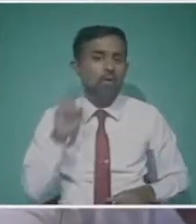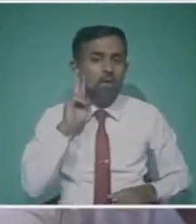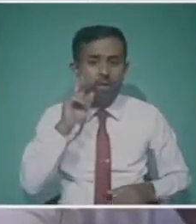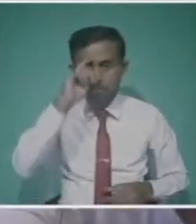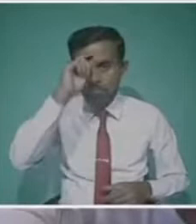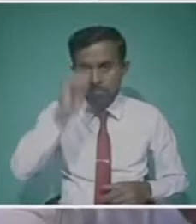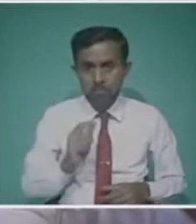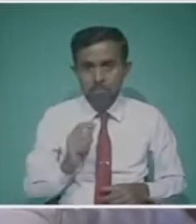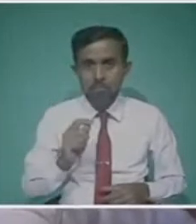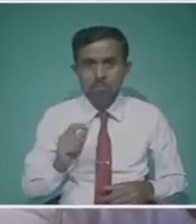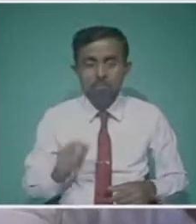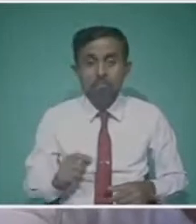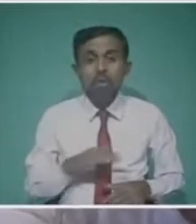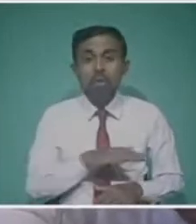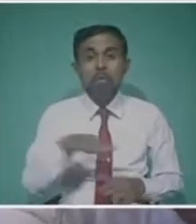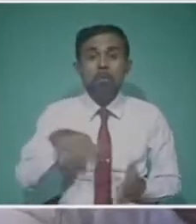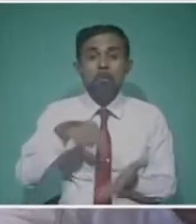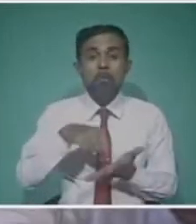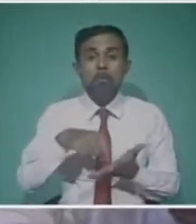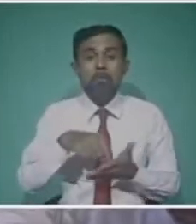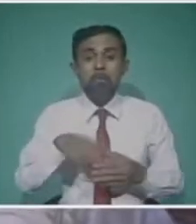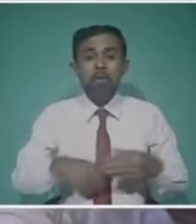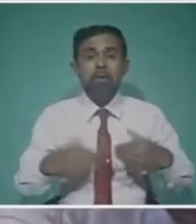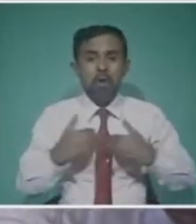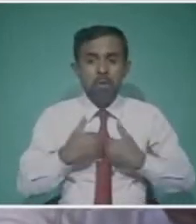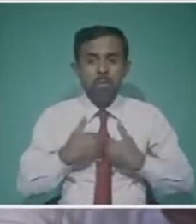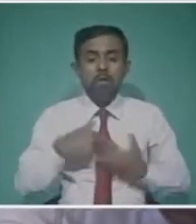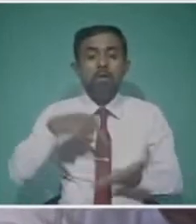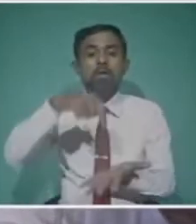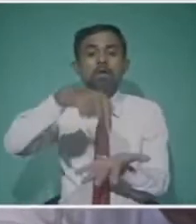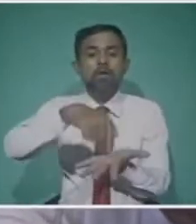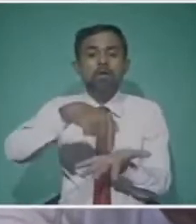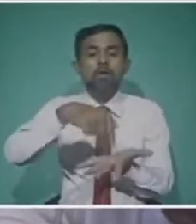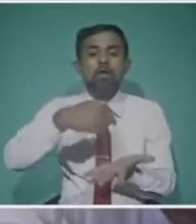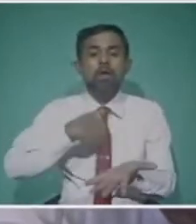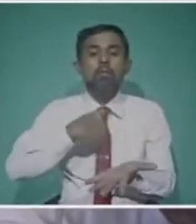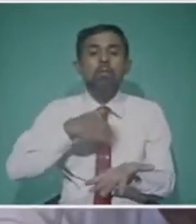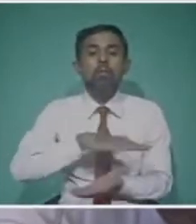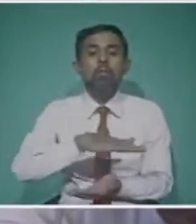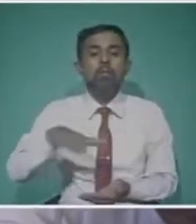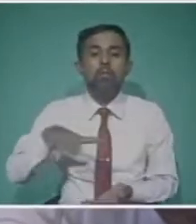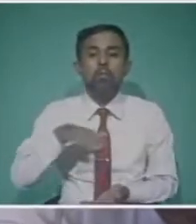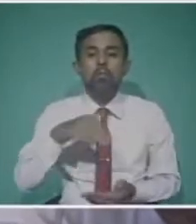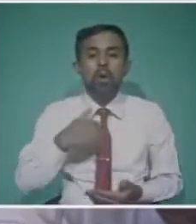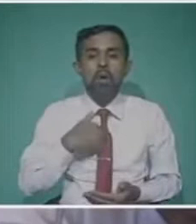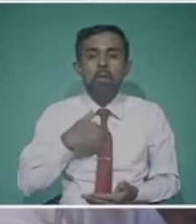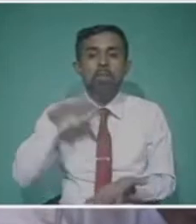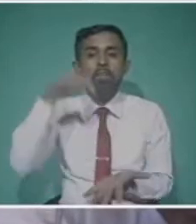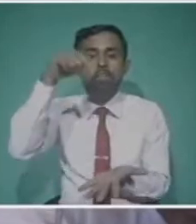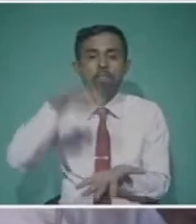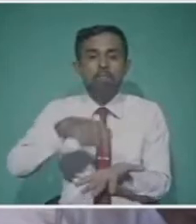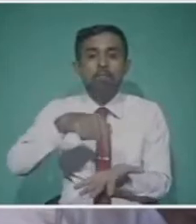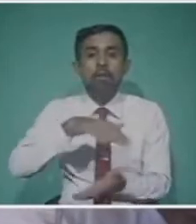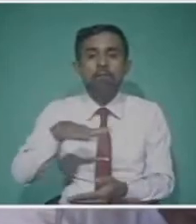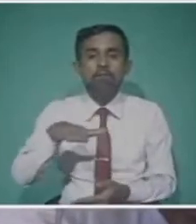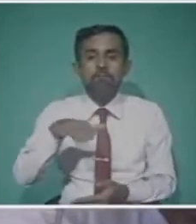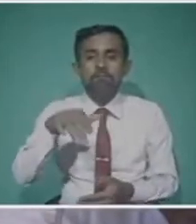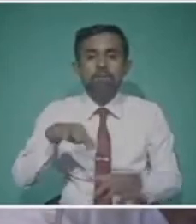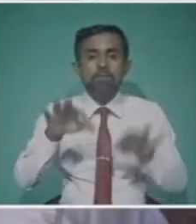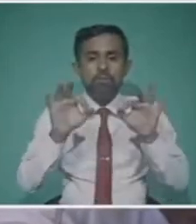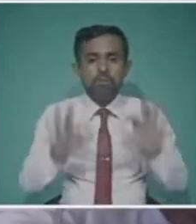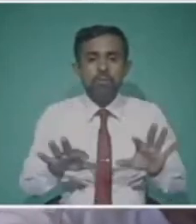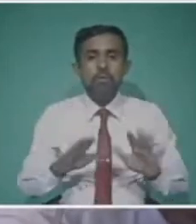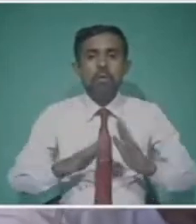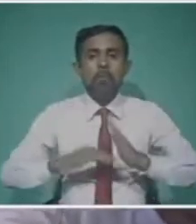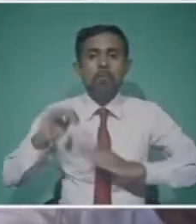මැතිතුමා මෙන්න මේ භූදේශපාලනයේ අපි ඉන්න තැන අපි ඉන්න භූමිය අපි ඉන්න ස්ථානය අපේ පිහිටීම නිවැරදි